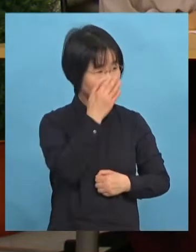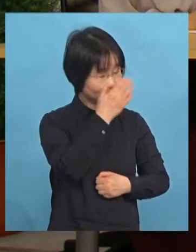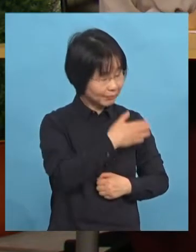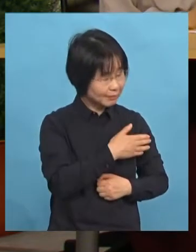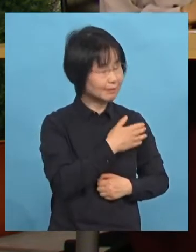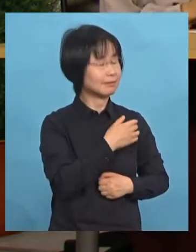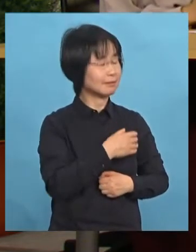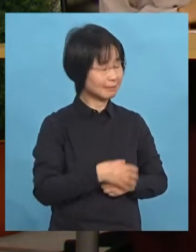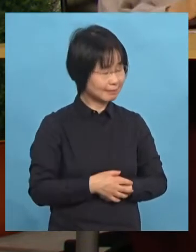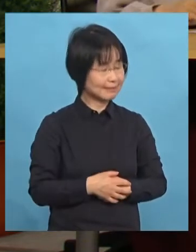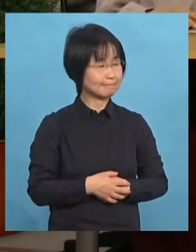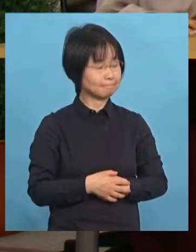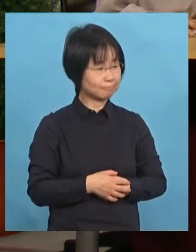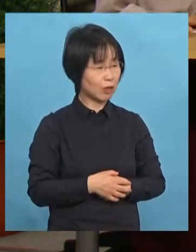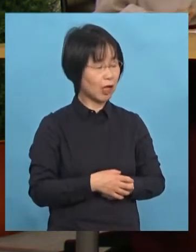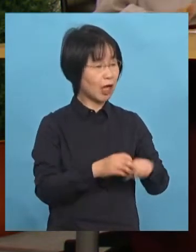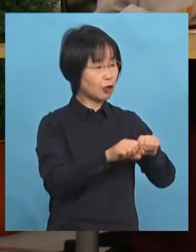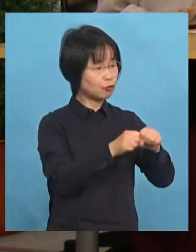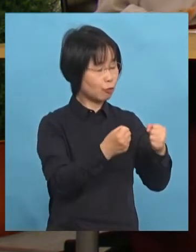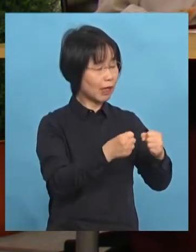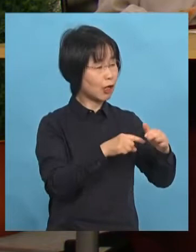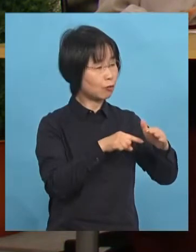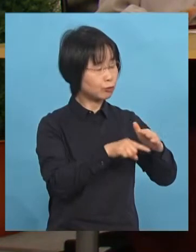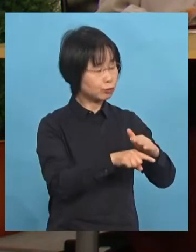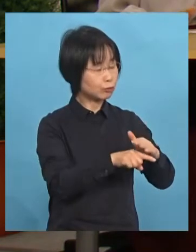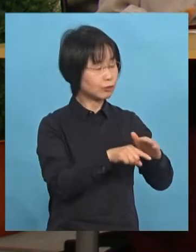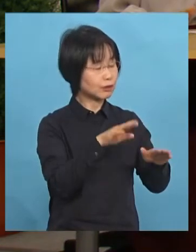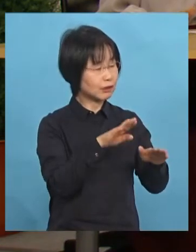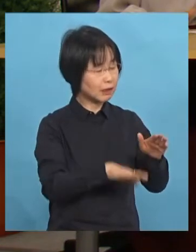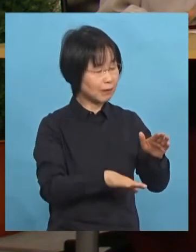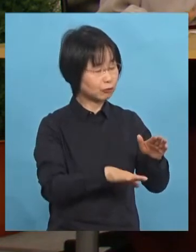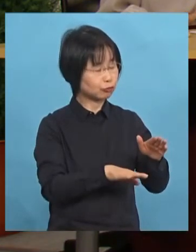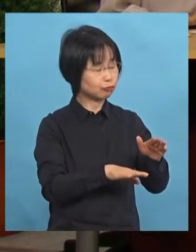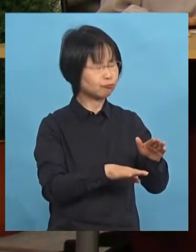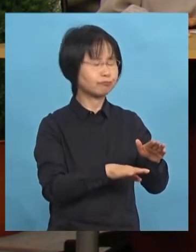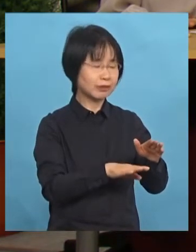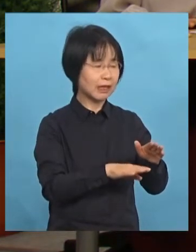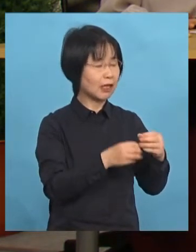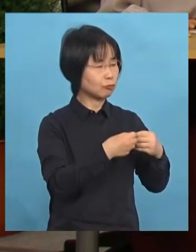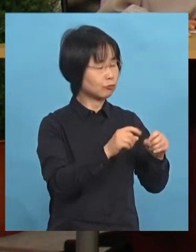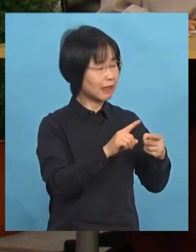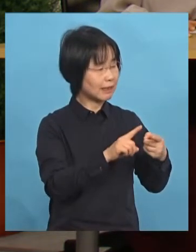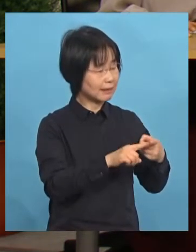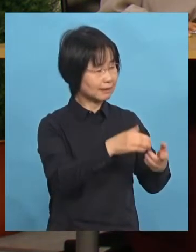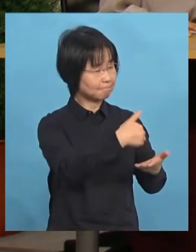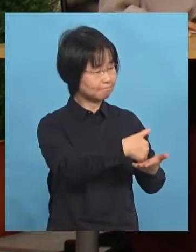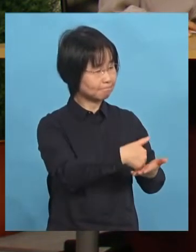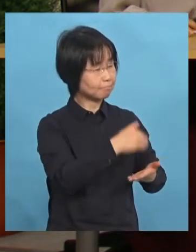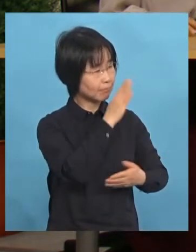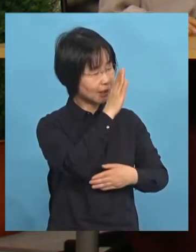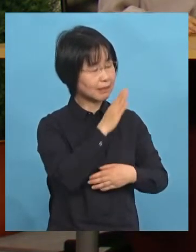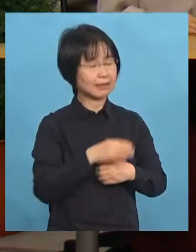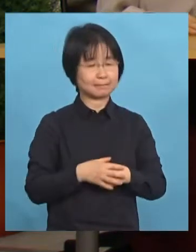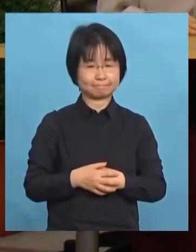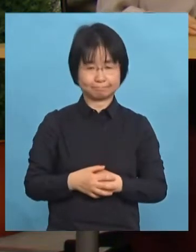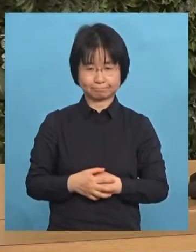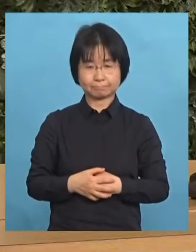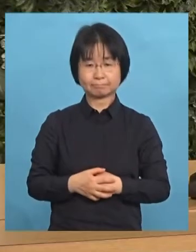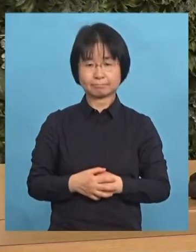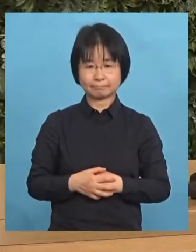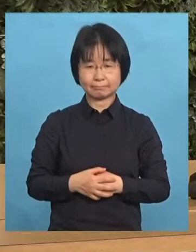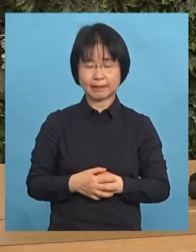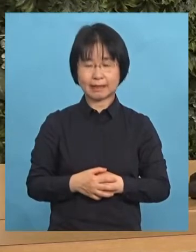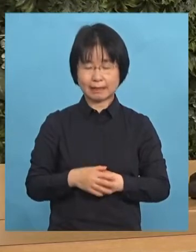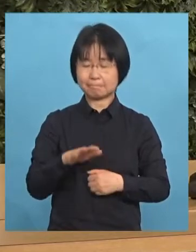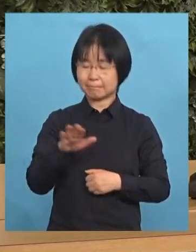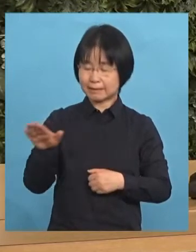たんですね。障害を理由とする差別というものを具体的に教えていただけますか？ はい、